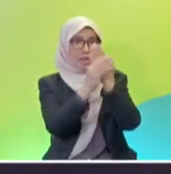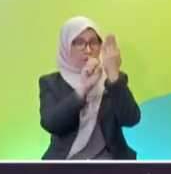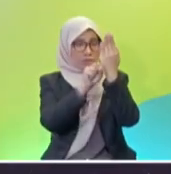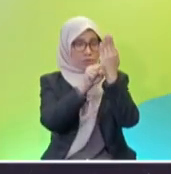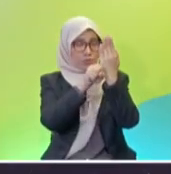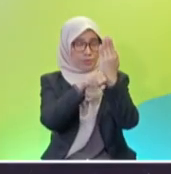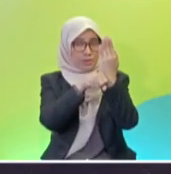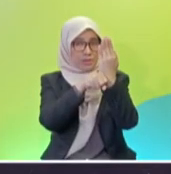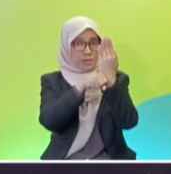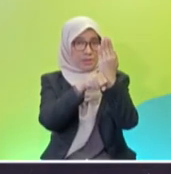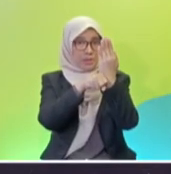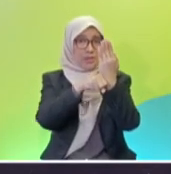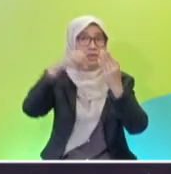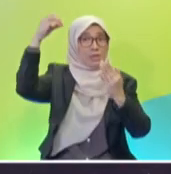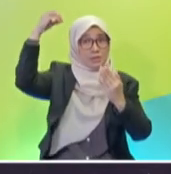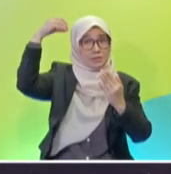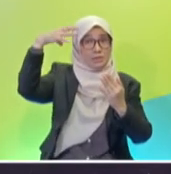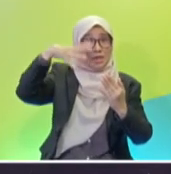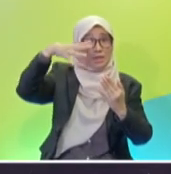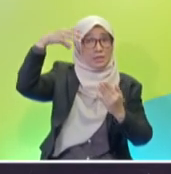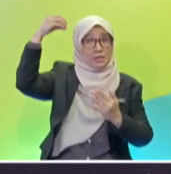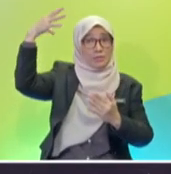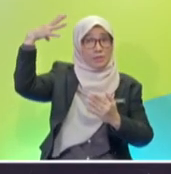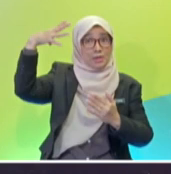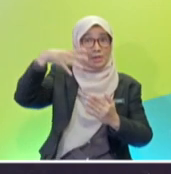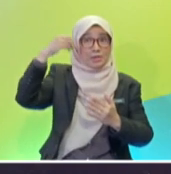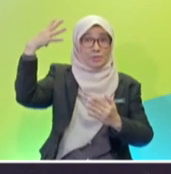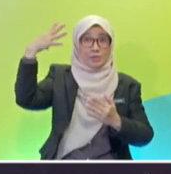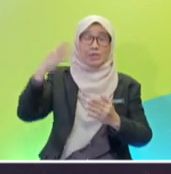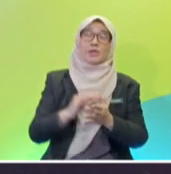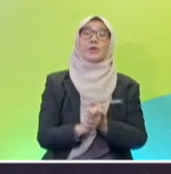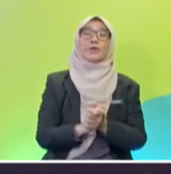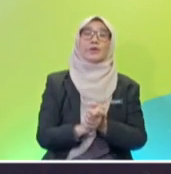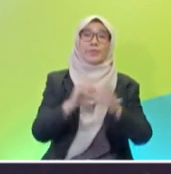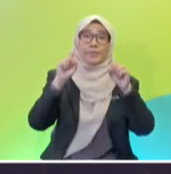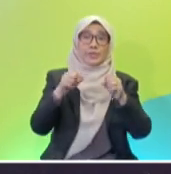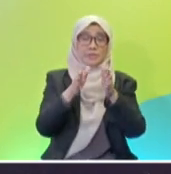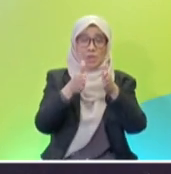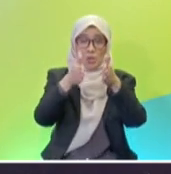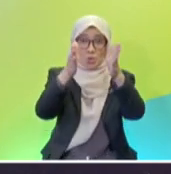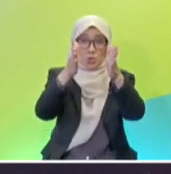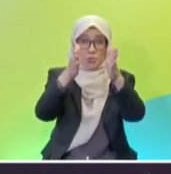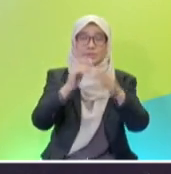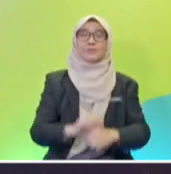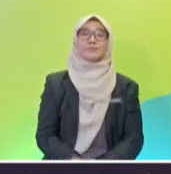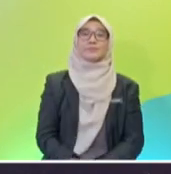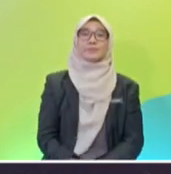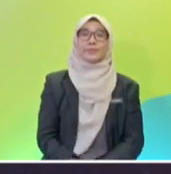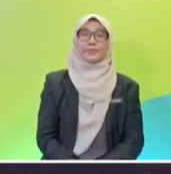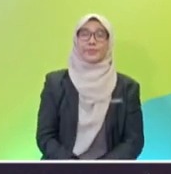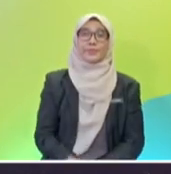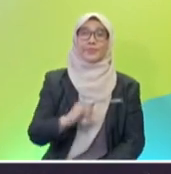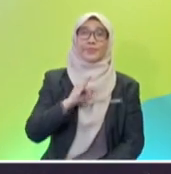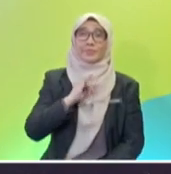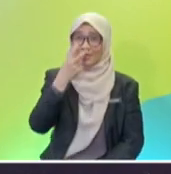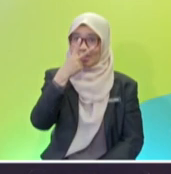skrin apa dia objek dan juga sumber cahaya. Menarik tu cikgu saya rasa ya. Cikgu saya nampak dah ada